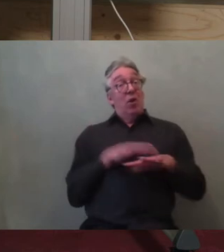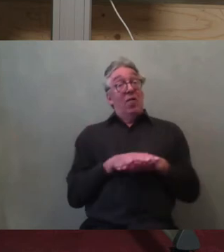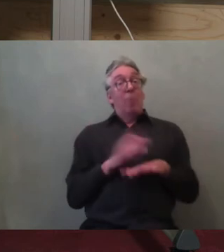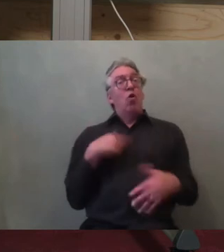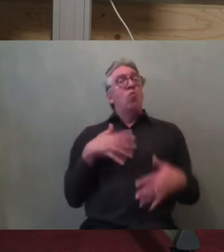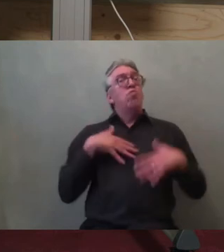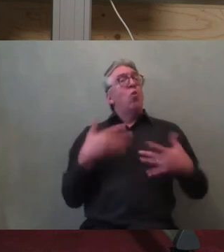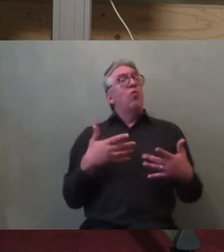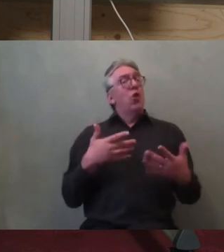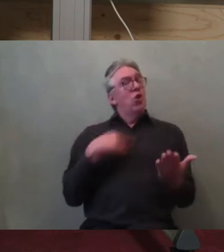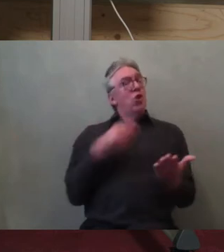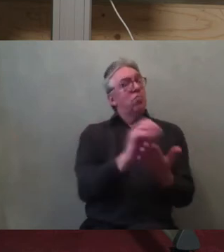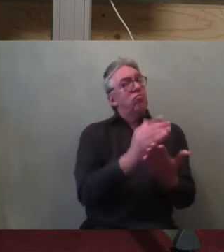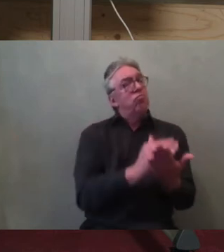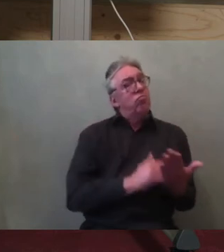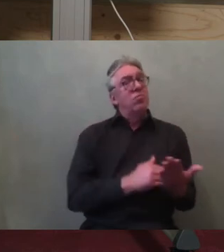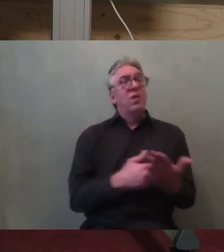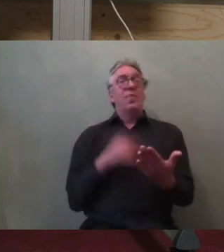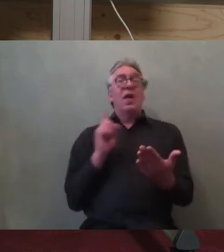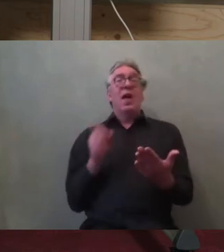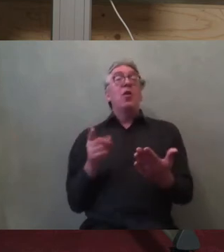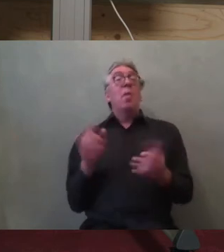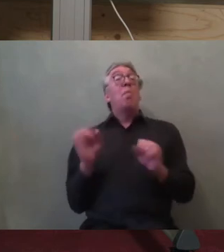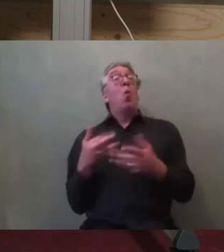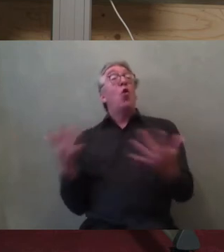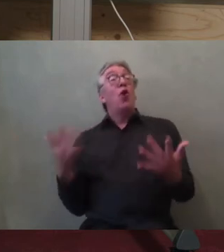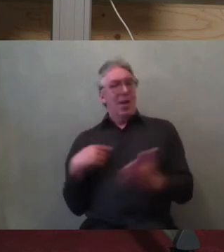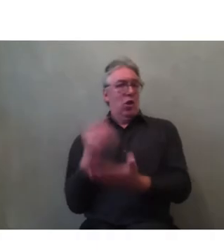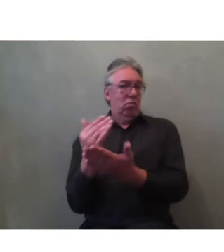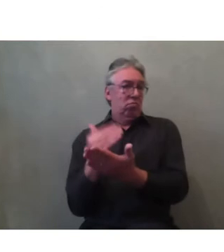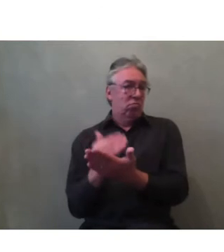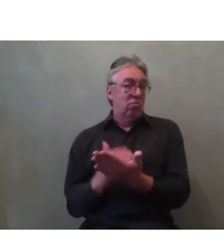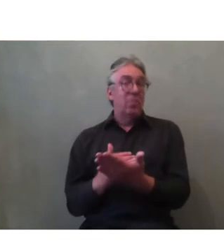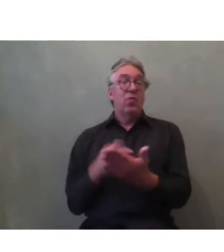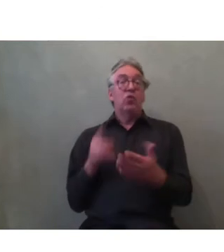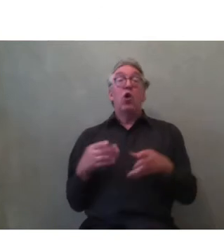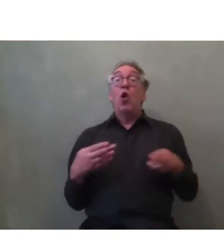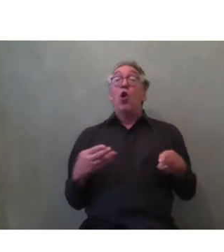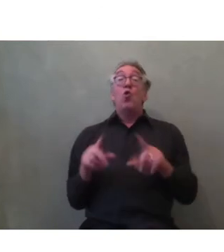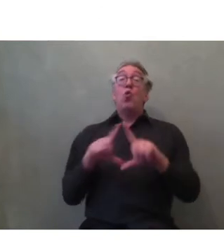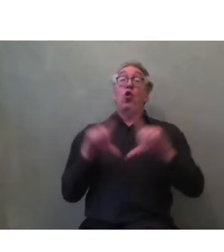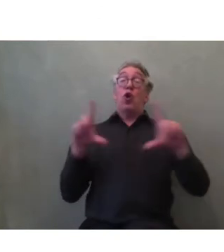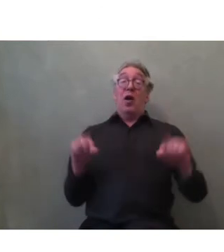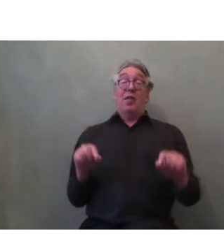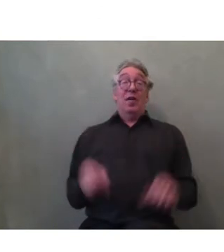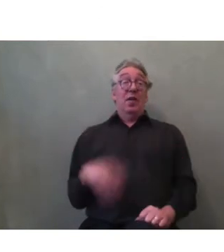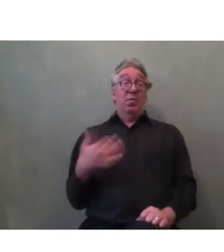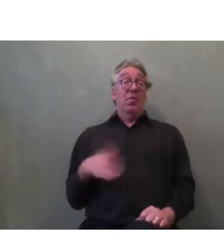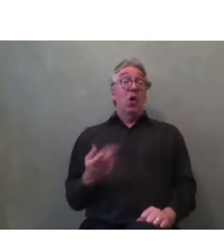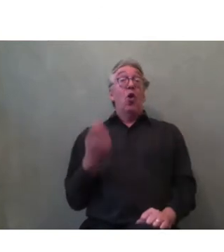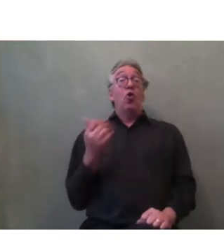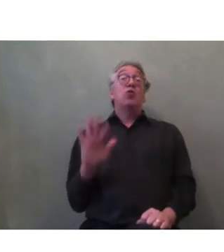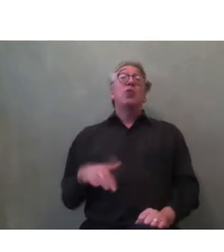kaart gebracht. Zo is de routekaart ontwikkeld. Iets ontwikkelen met zoveel partijen kost misschien wat meer tijd,